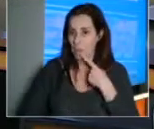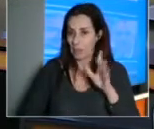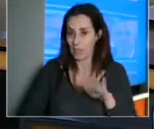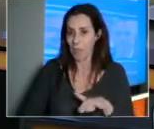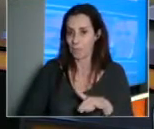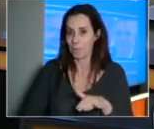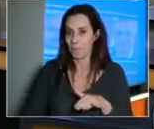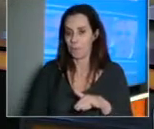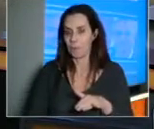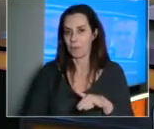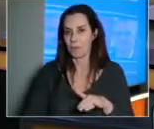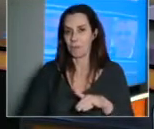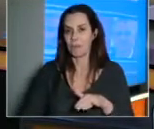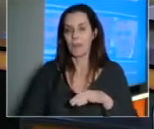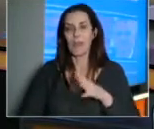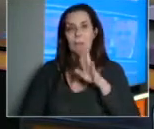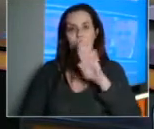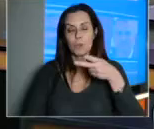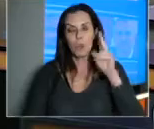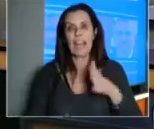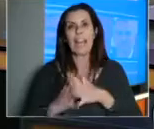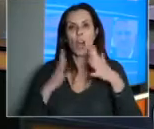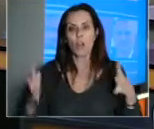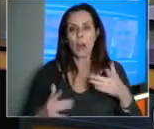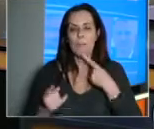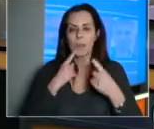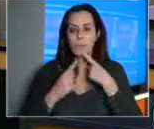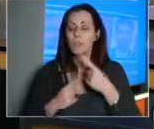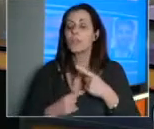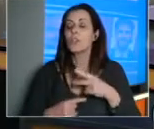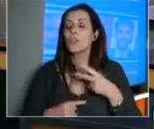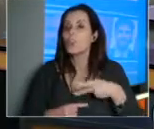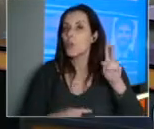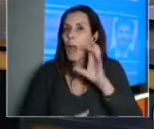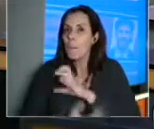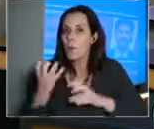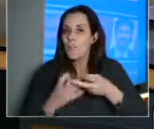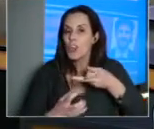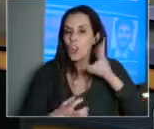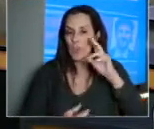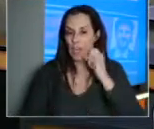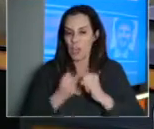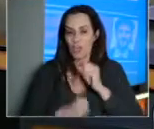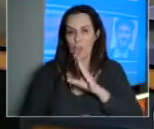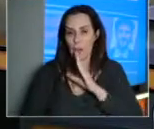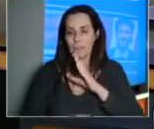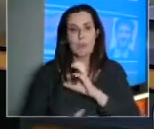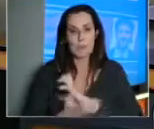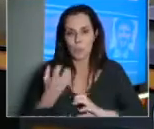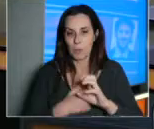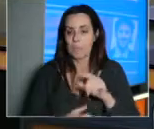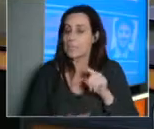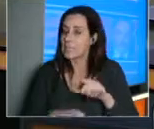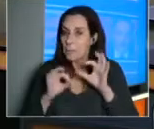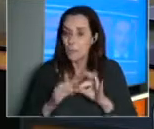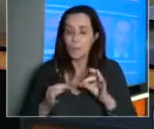לך שככל שניצחון של נתניהו יהיה יותר גדול, המסע ומתן הקואליציוני יהיה יותר מורכב, יותר בעייתי ומסובך.